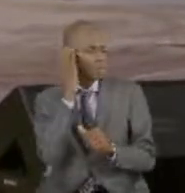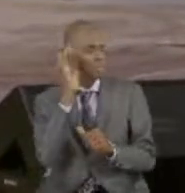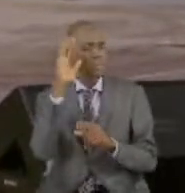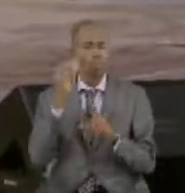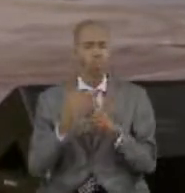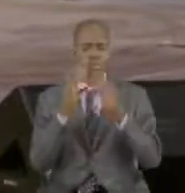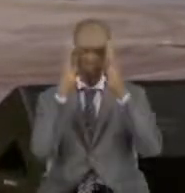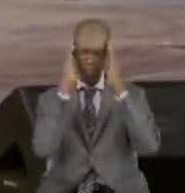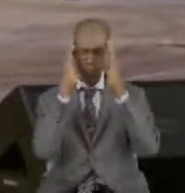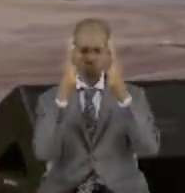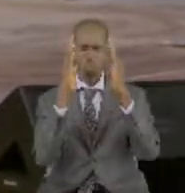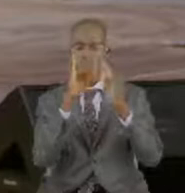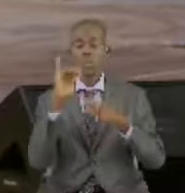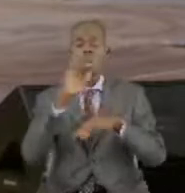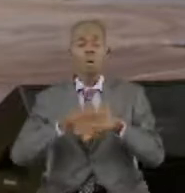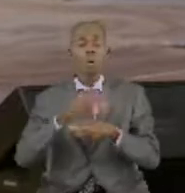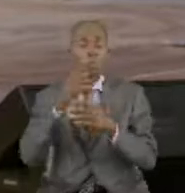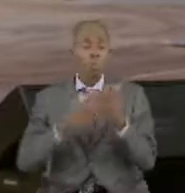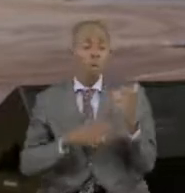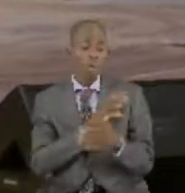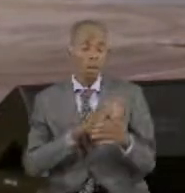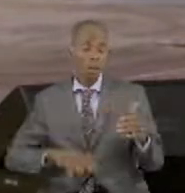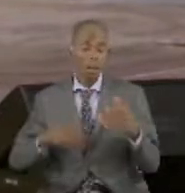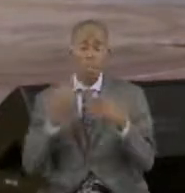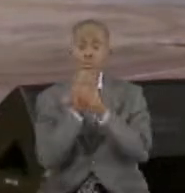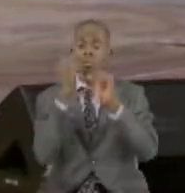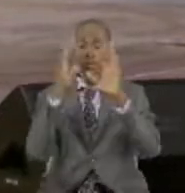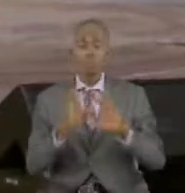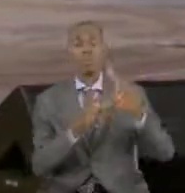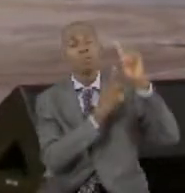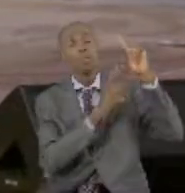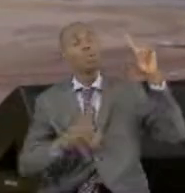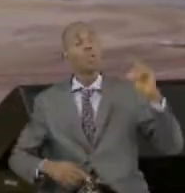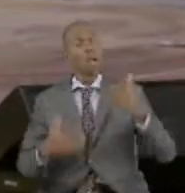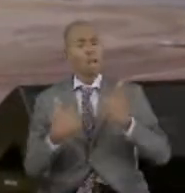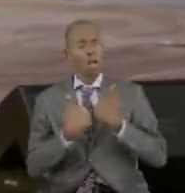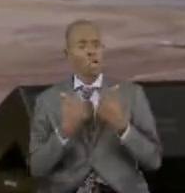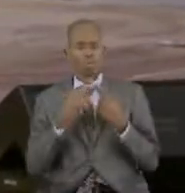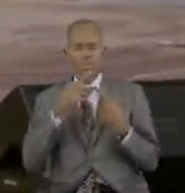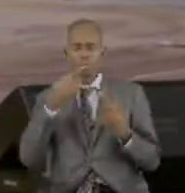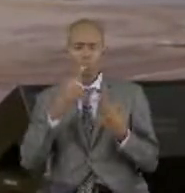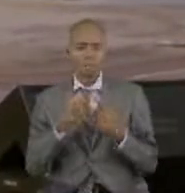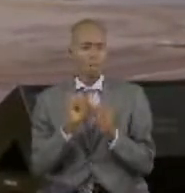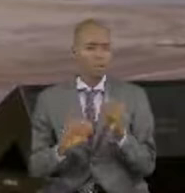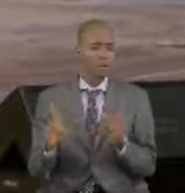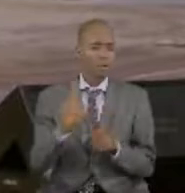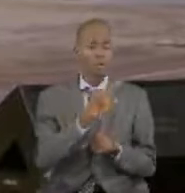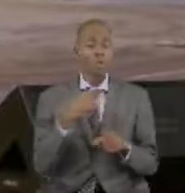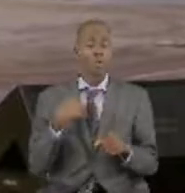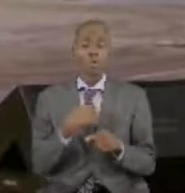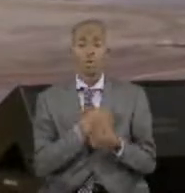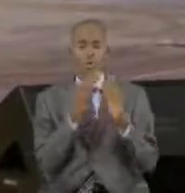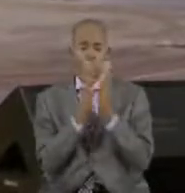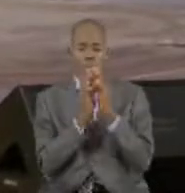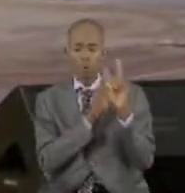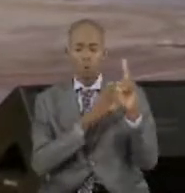concentrent en se concentrant sur ce que sur le saut vers le seigneur a à dire à chacun le prion seigneur